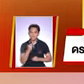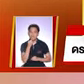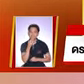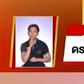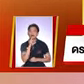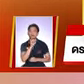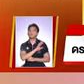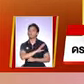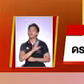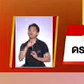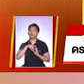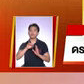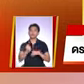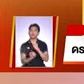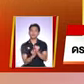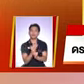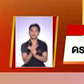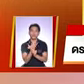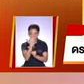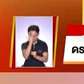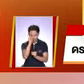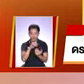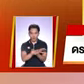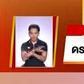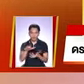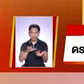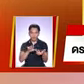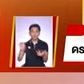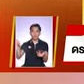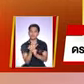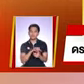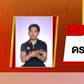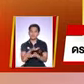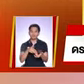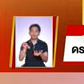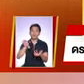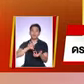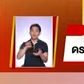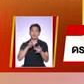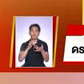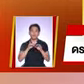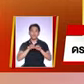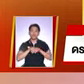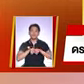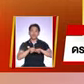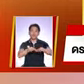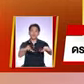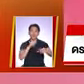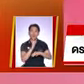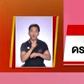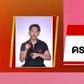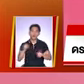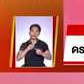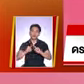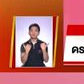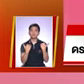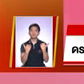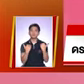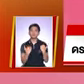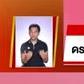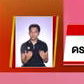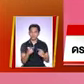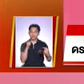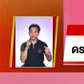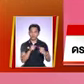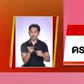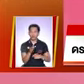กินปลาส้มพะเยา4ปีครับเพราะผสมแป้งอ้าวมีการเอาไปแชร์ต่อแล้วก็เอาไปวิพากษ์วิจารณ์ต่างๆนานาเอาเรื่